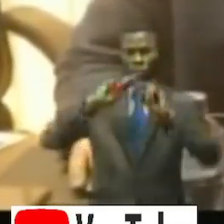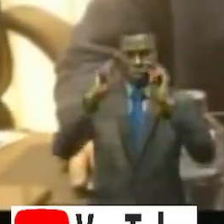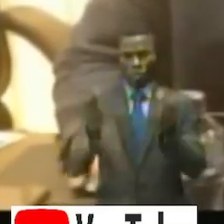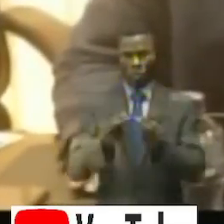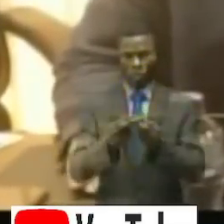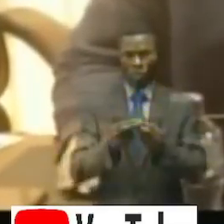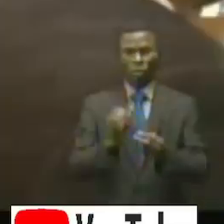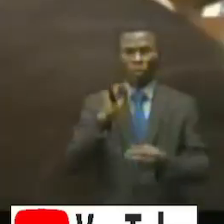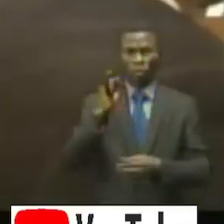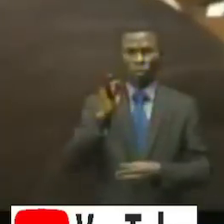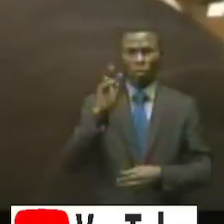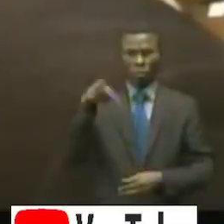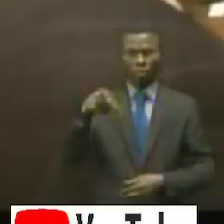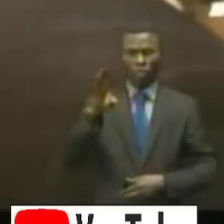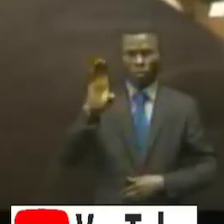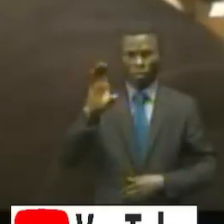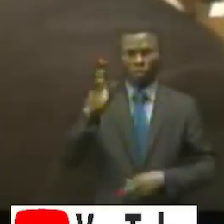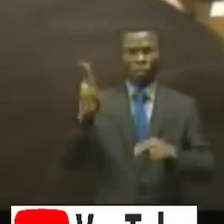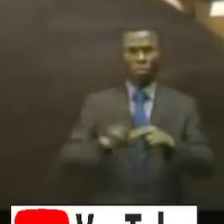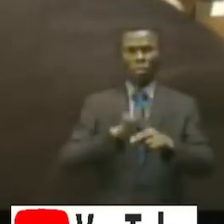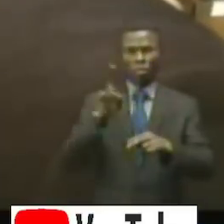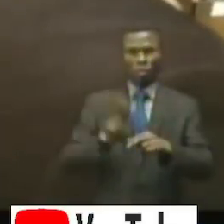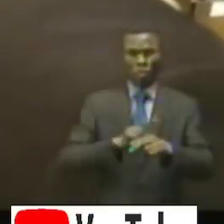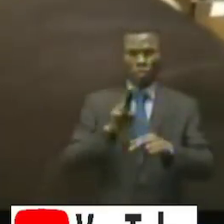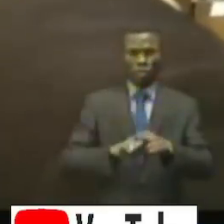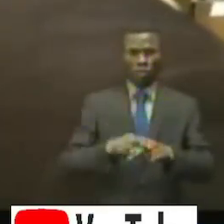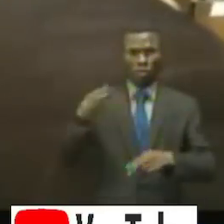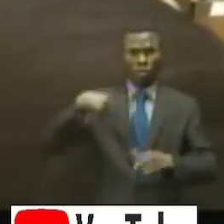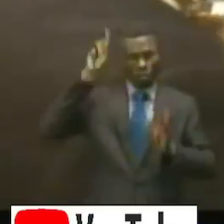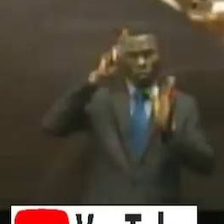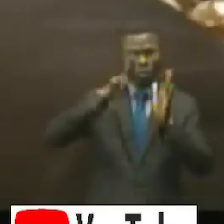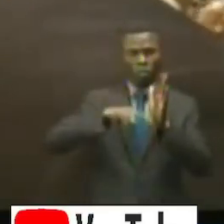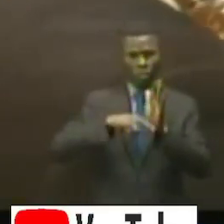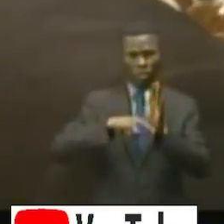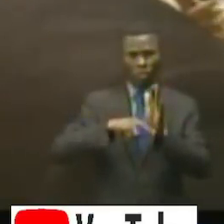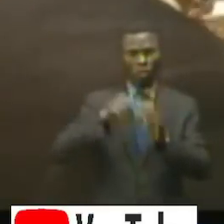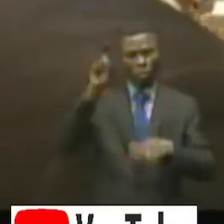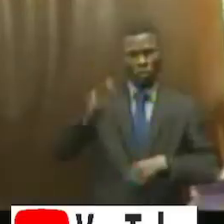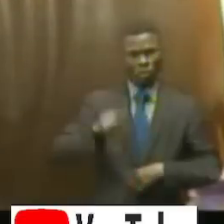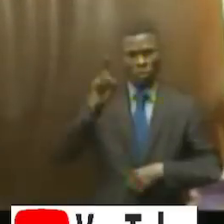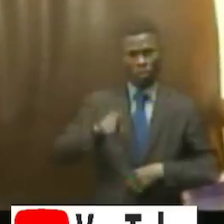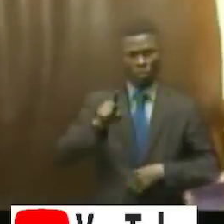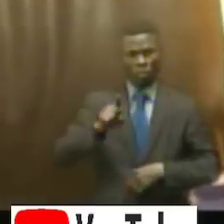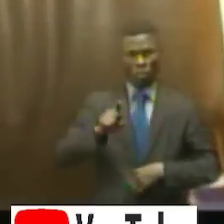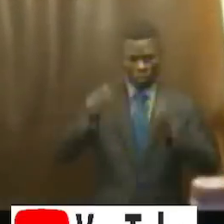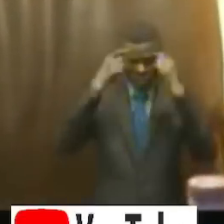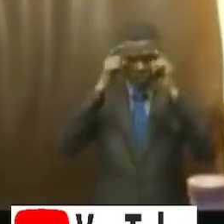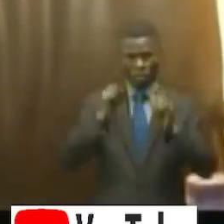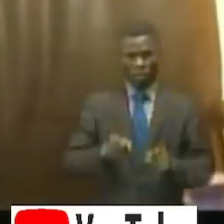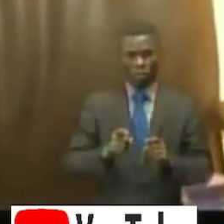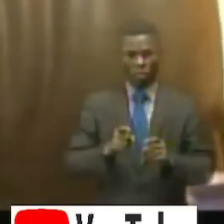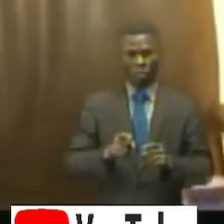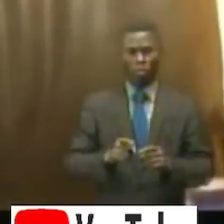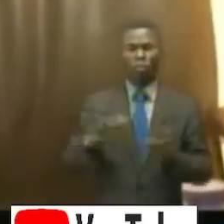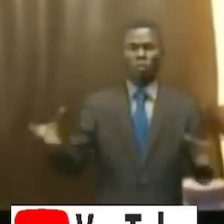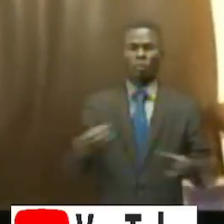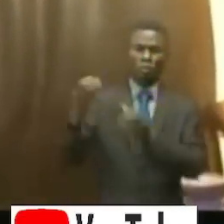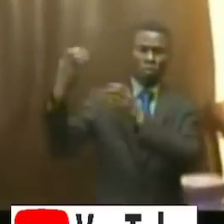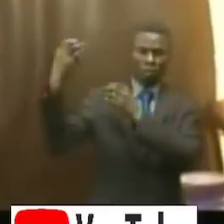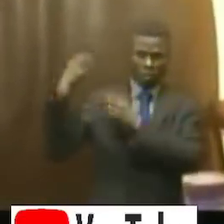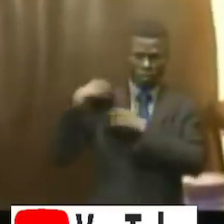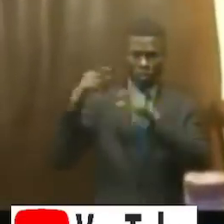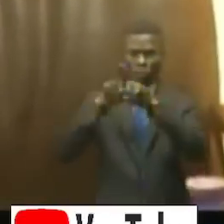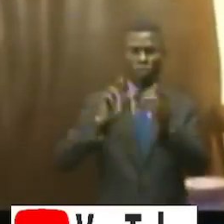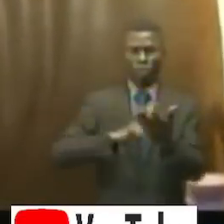de l'UPC seront utilisés par le gouvernement pour le besoin de la décision, de l'appropriation et de